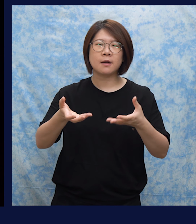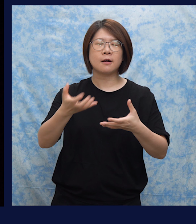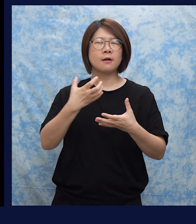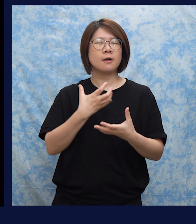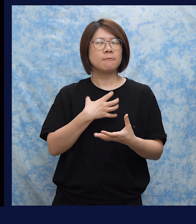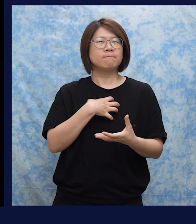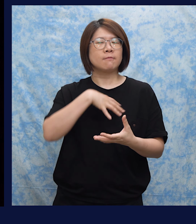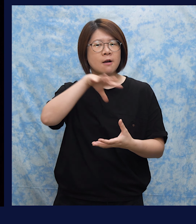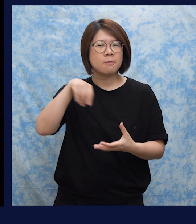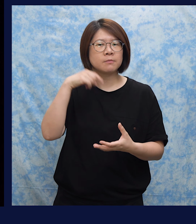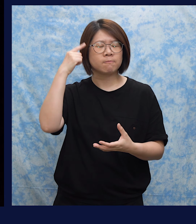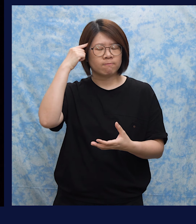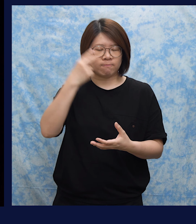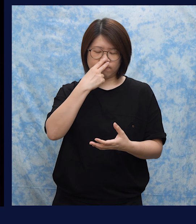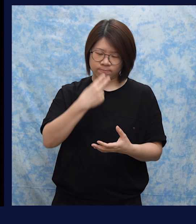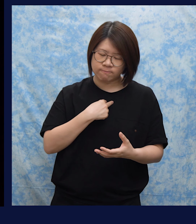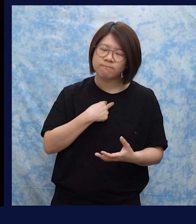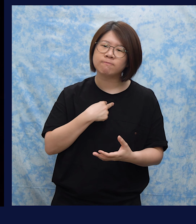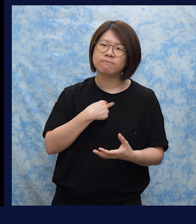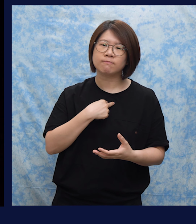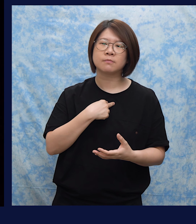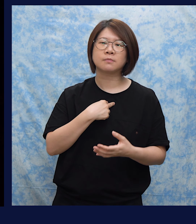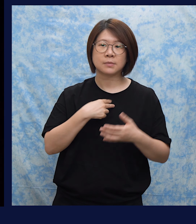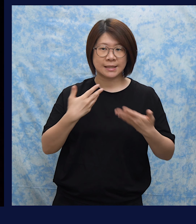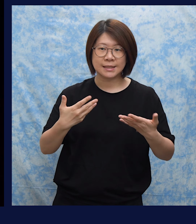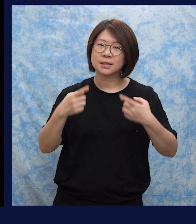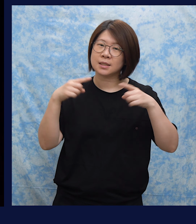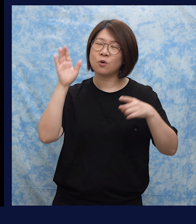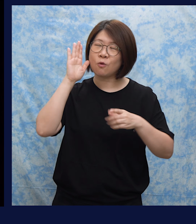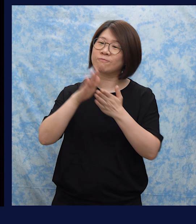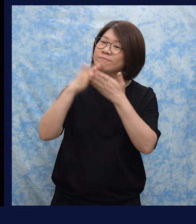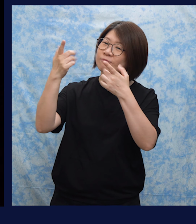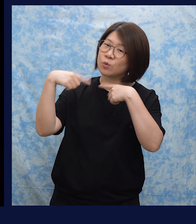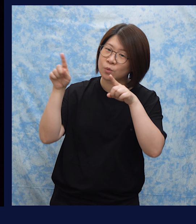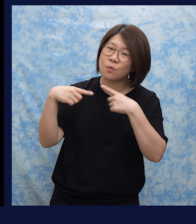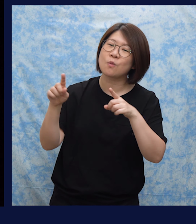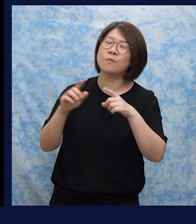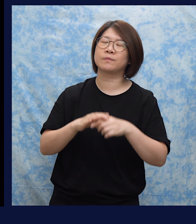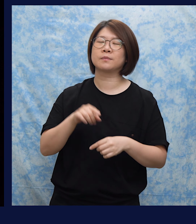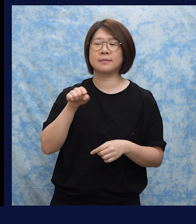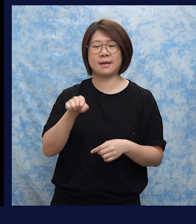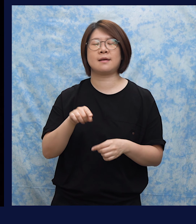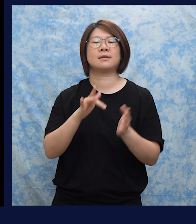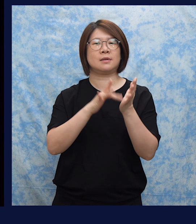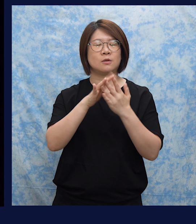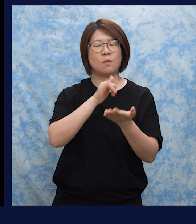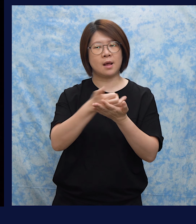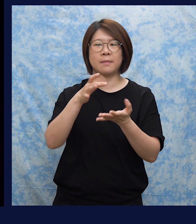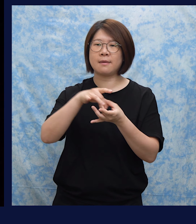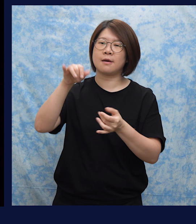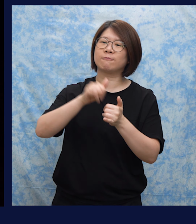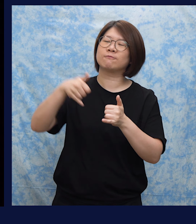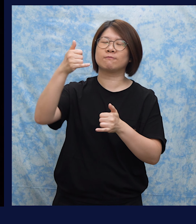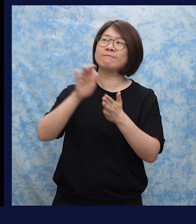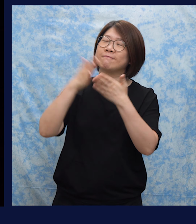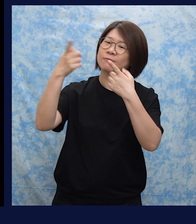佢哋可以去有翻一個內心嘅反省。咁而今日我哋呢一個大家會聽到嘅頌讚歌咧，就係耶穌交出靈魂